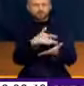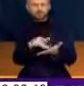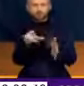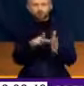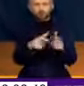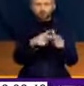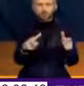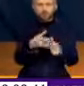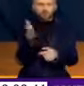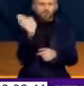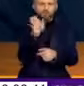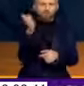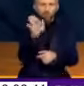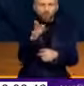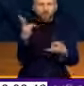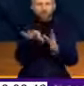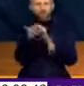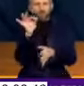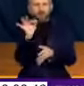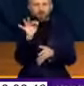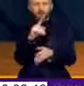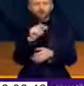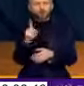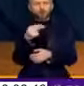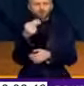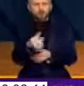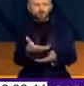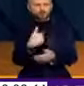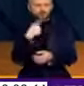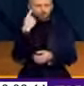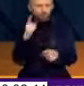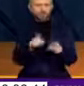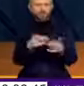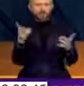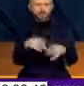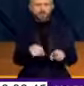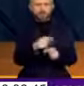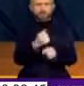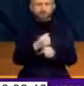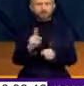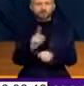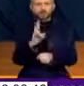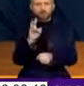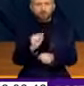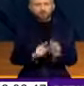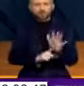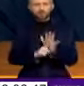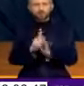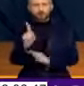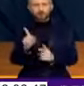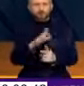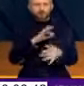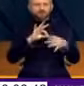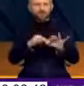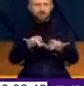електронну карточку, підносити, там треба ж вибирати, за що ти платиш. Я думаю, все-таки треба так зробити, щоб на початках, чи була